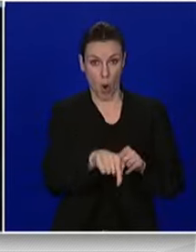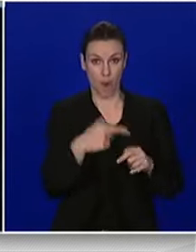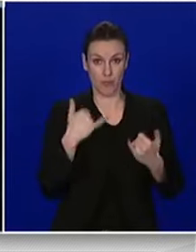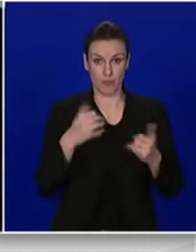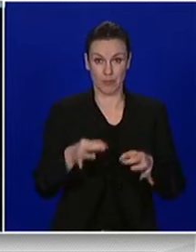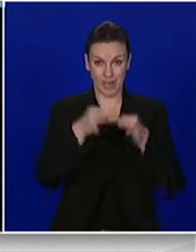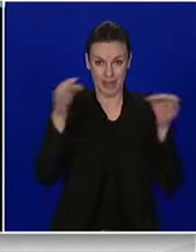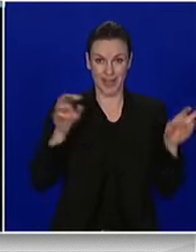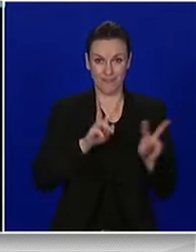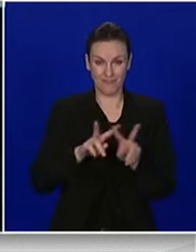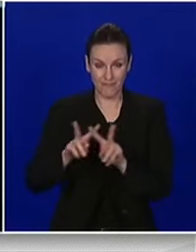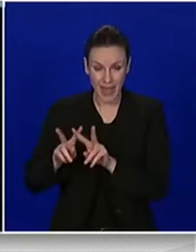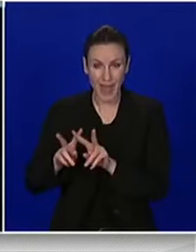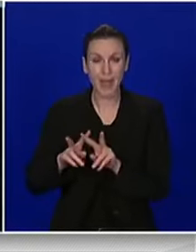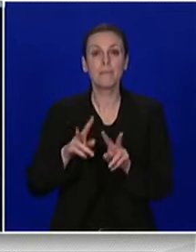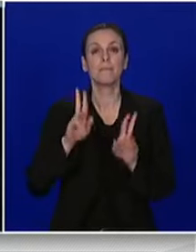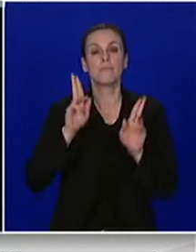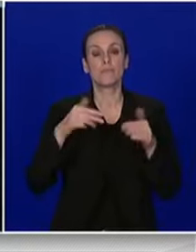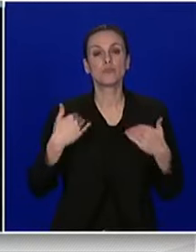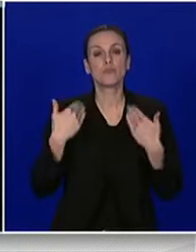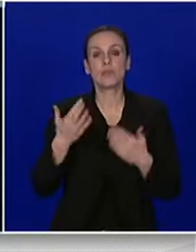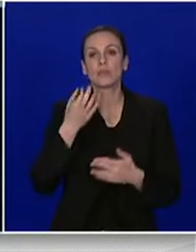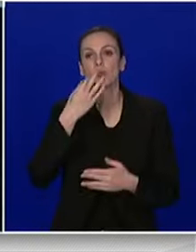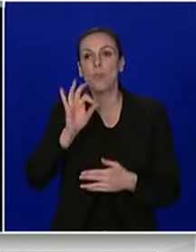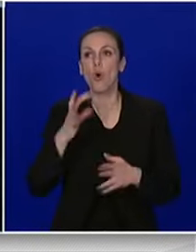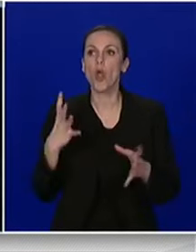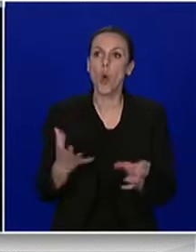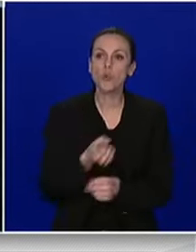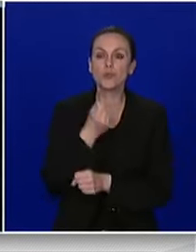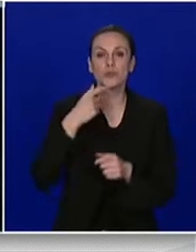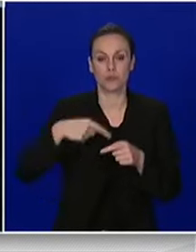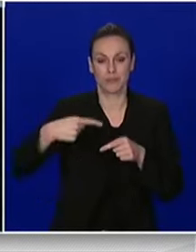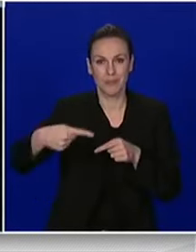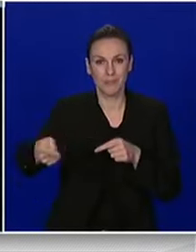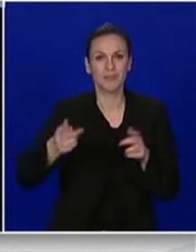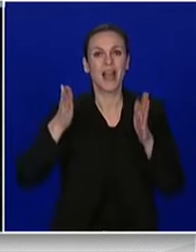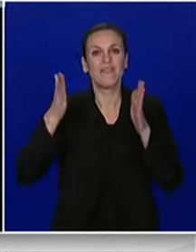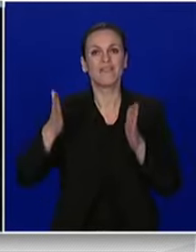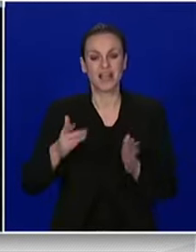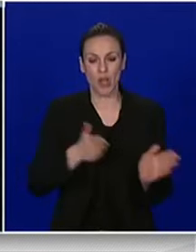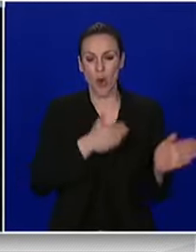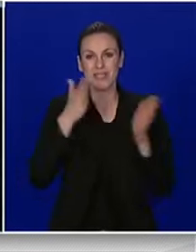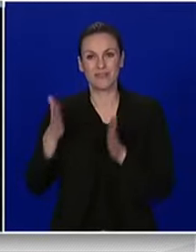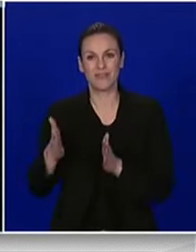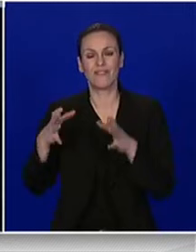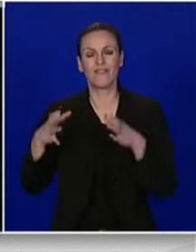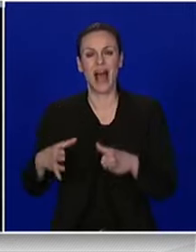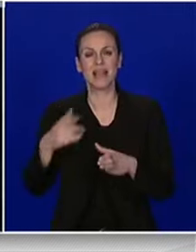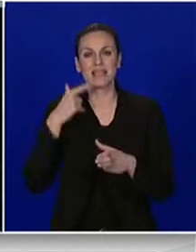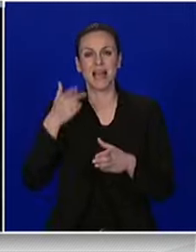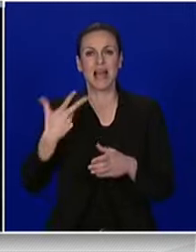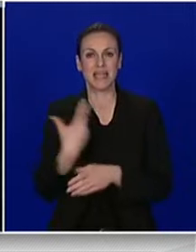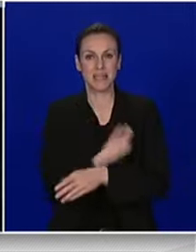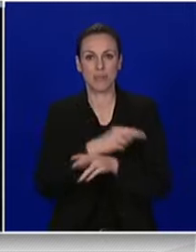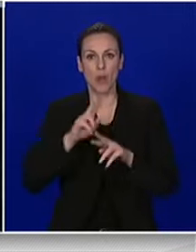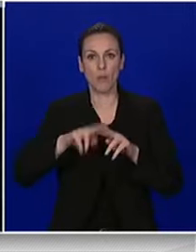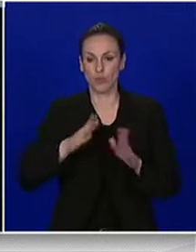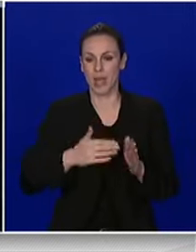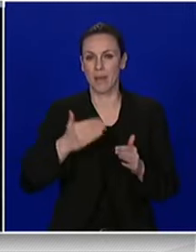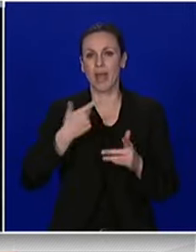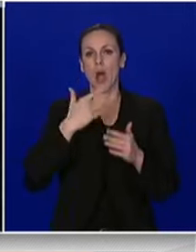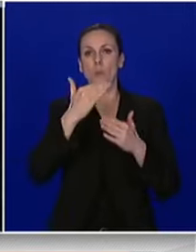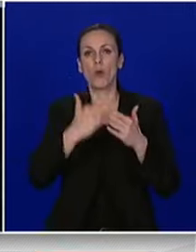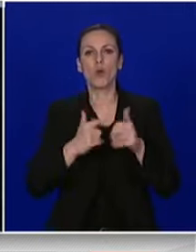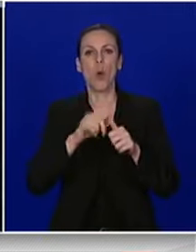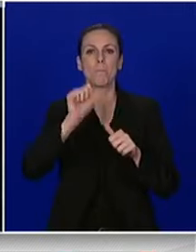neki način osigurati uspješan start sljedeće faze cijepljenja koja nam dolazi po redu